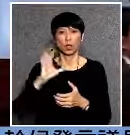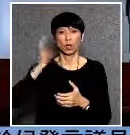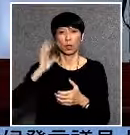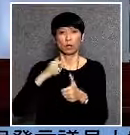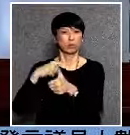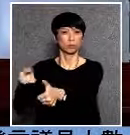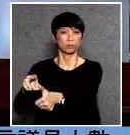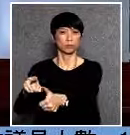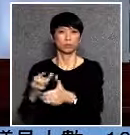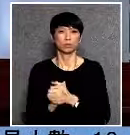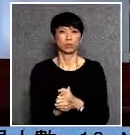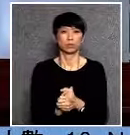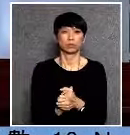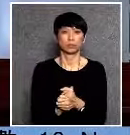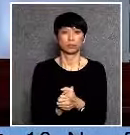立即離開會議廳。